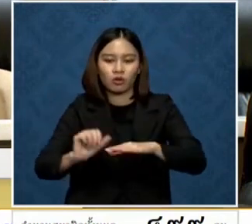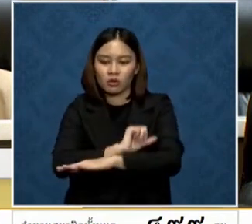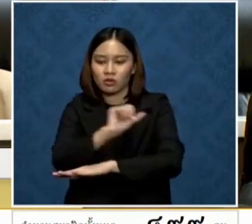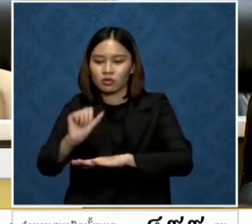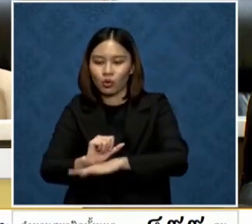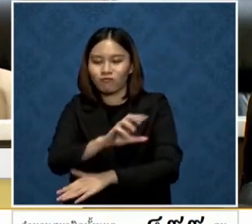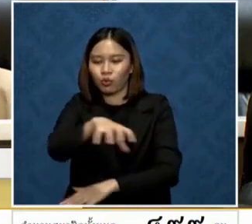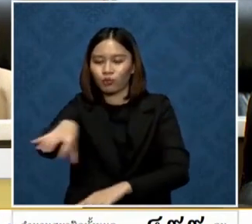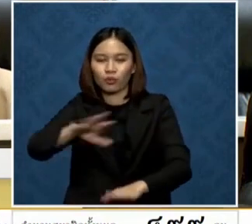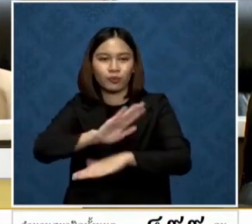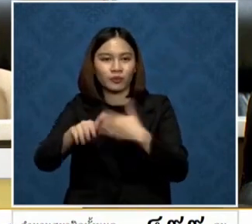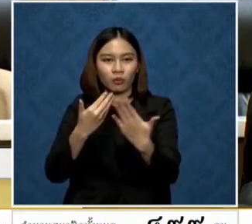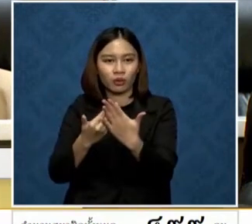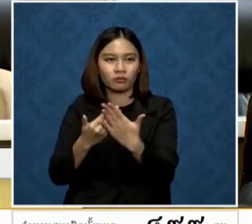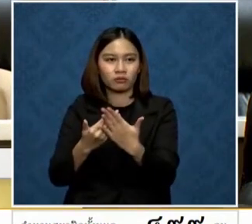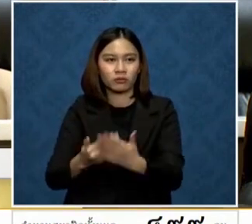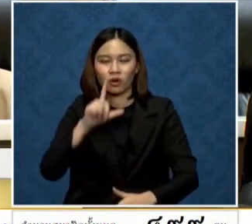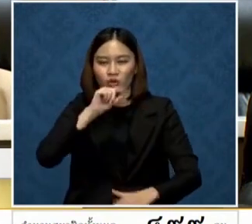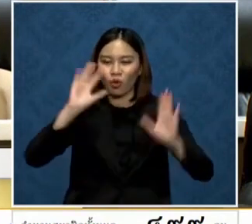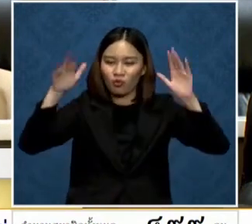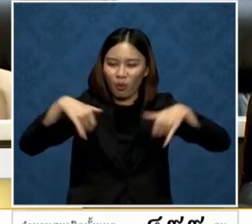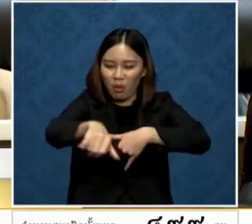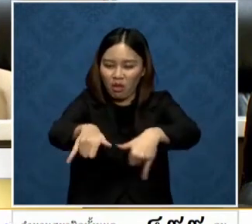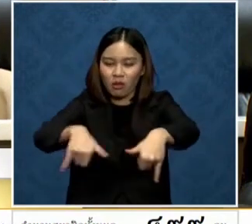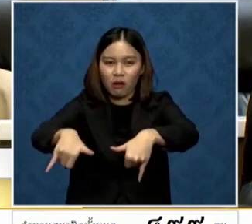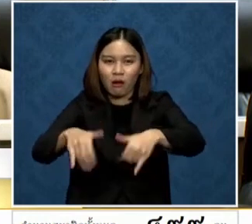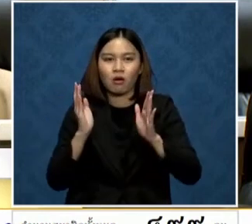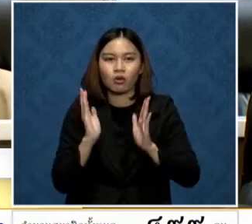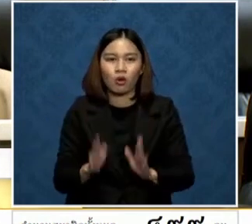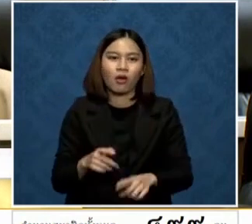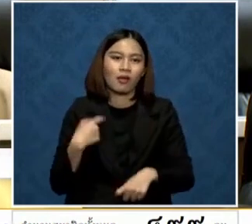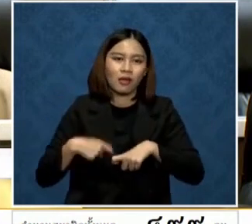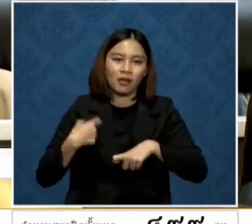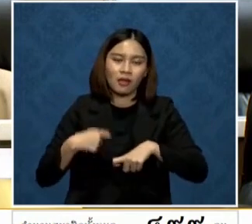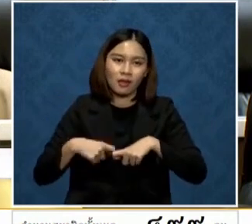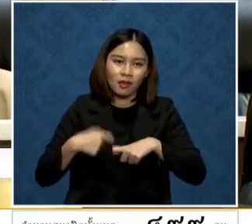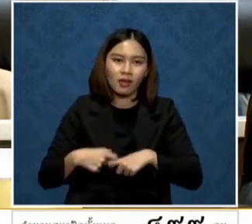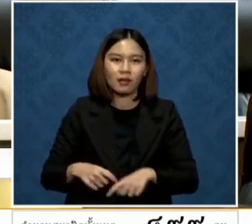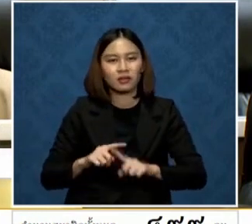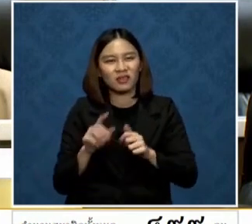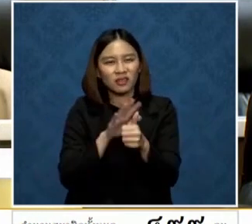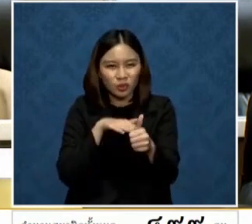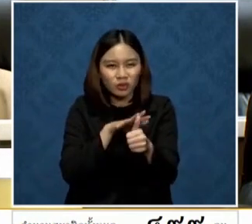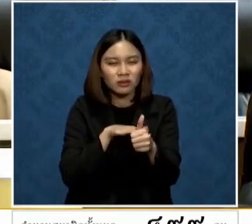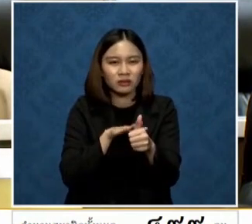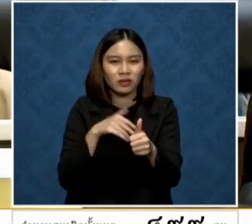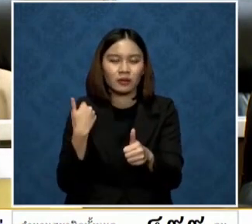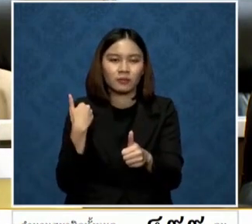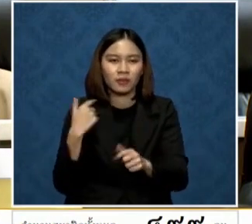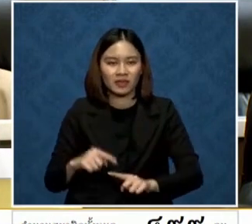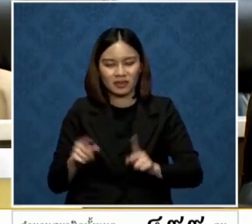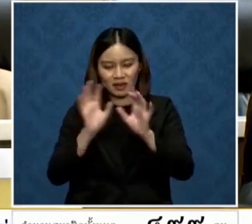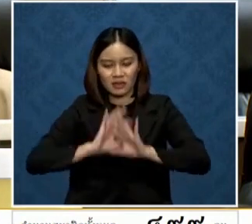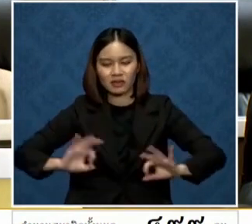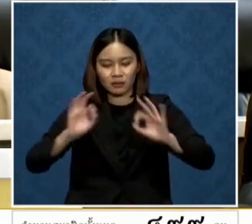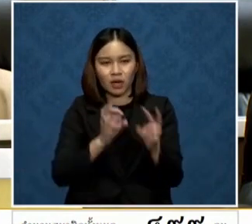สวนสาธารณะก็ทำให้คนอยู่อย่างยากลำบากครับทั้งอะไรแต่ว่าถามว่าสงสารมั้ยสงสารแต่ควรจะ